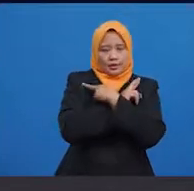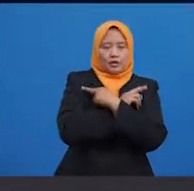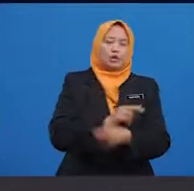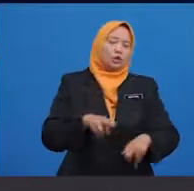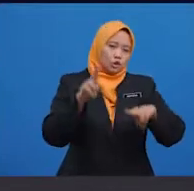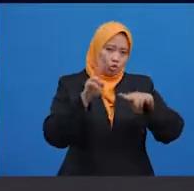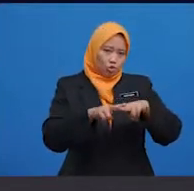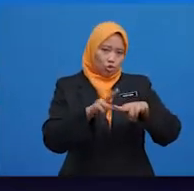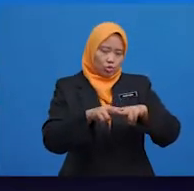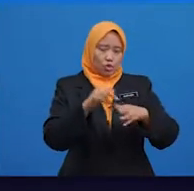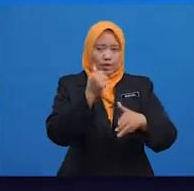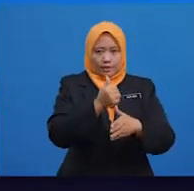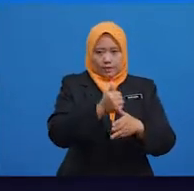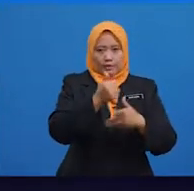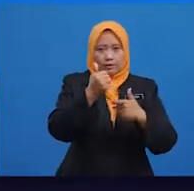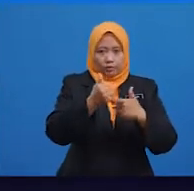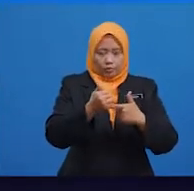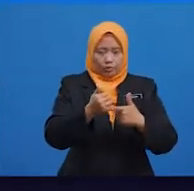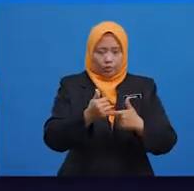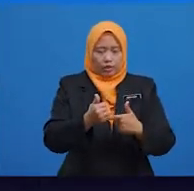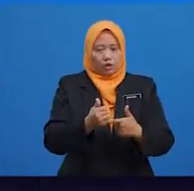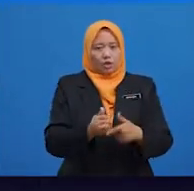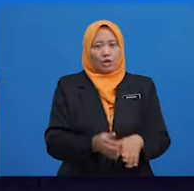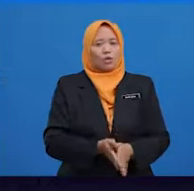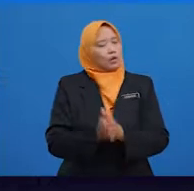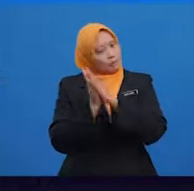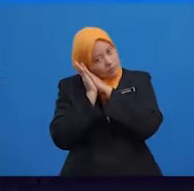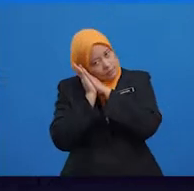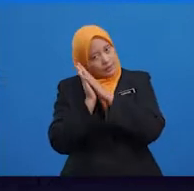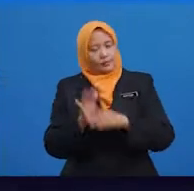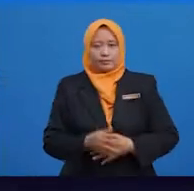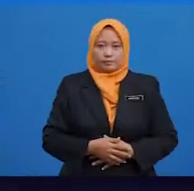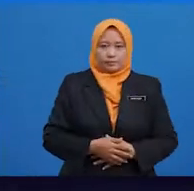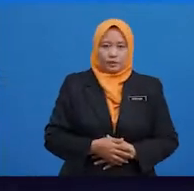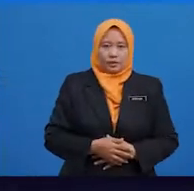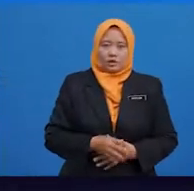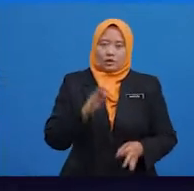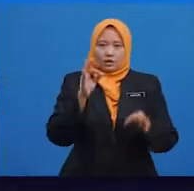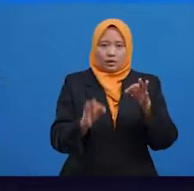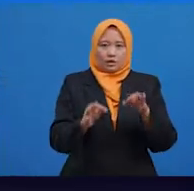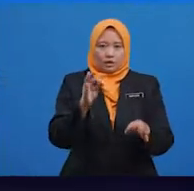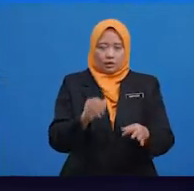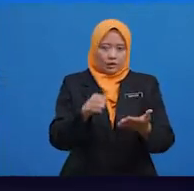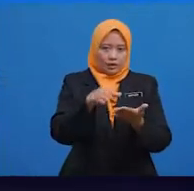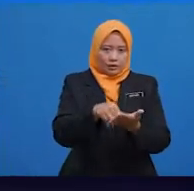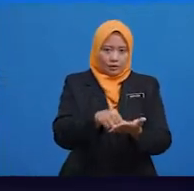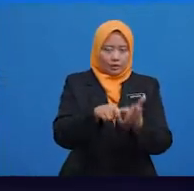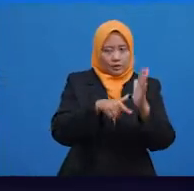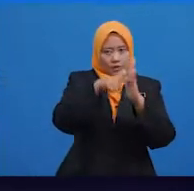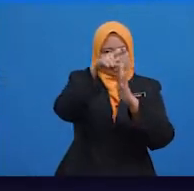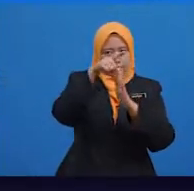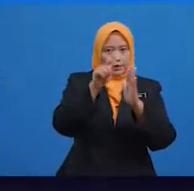ataupun baring. Sekiranya tekanan darah didapati sentiasa lebih tinggi dari kadar biasa,